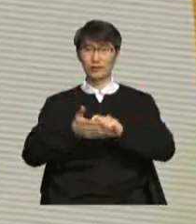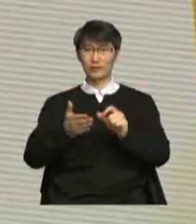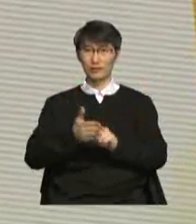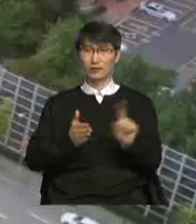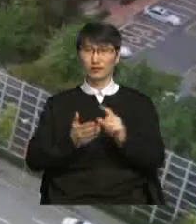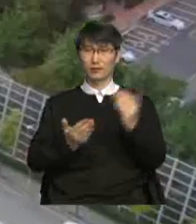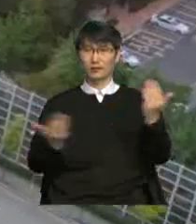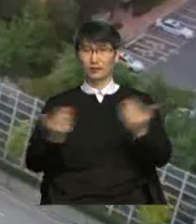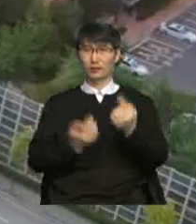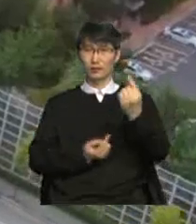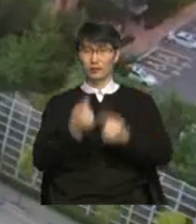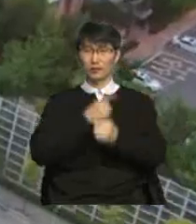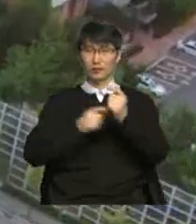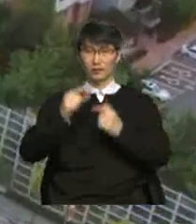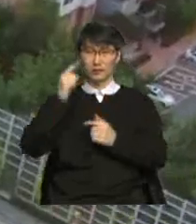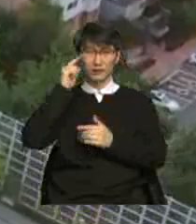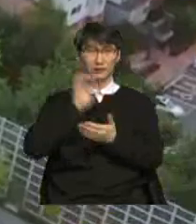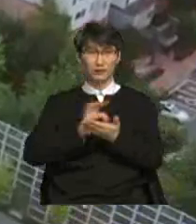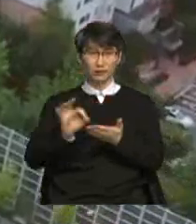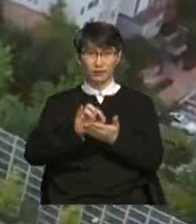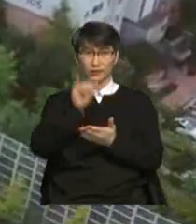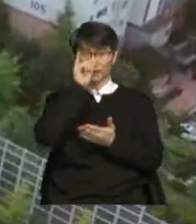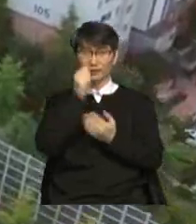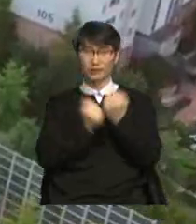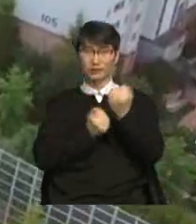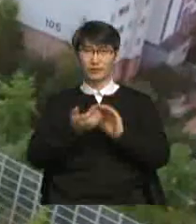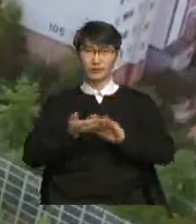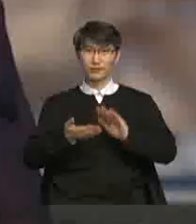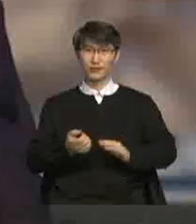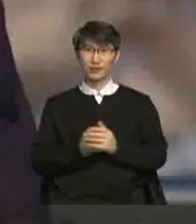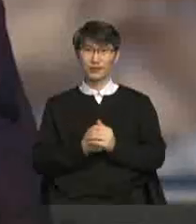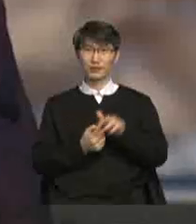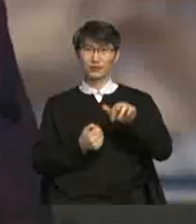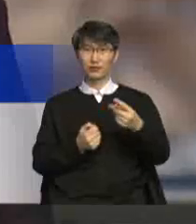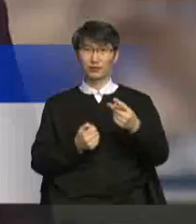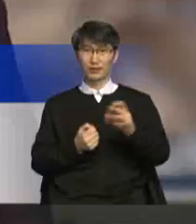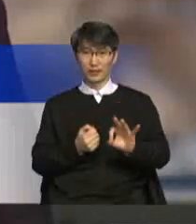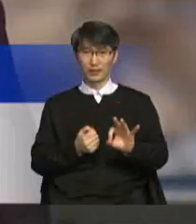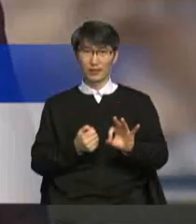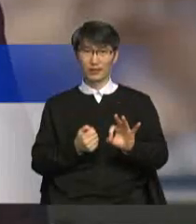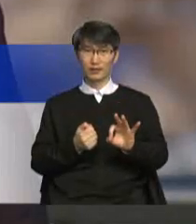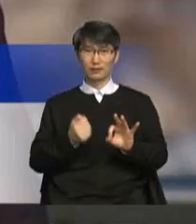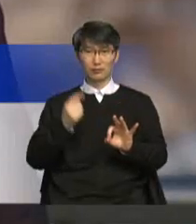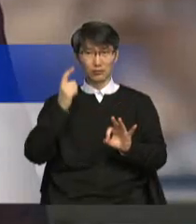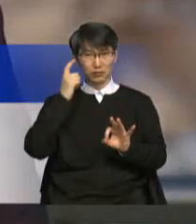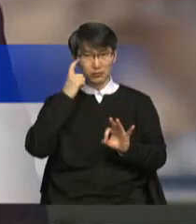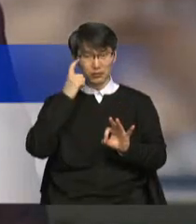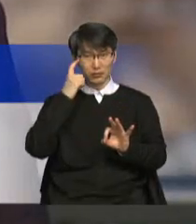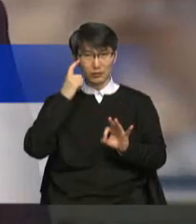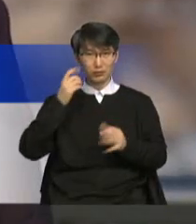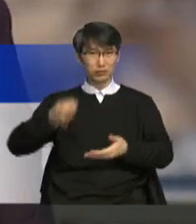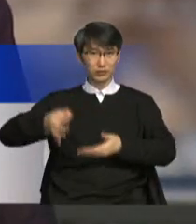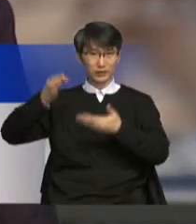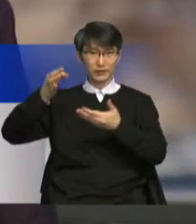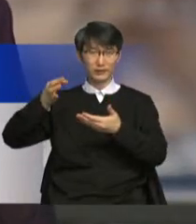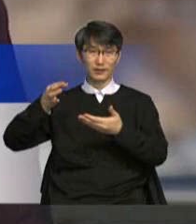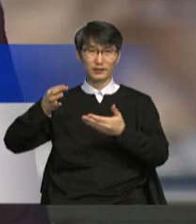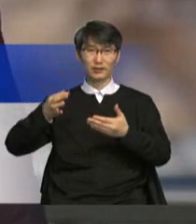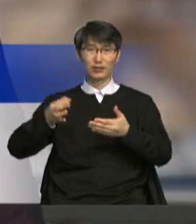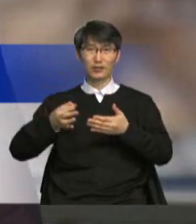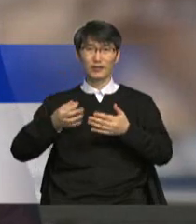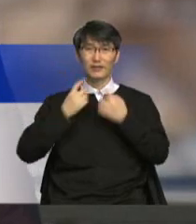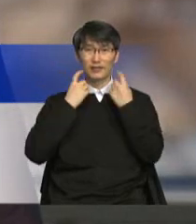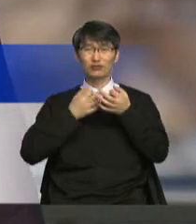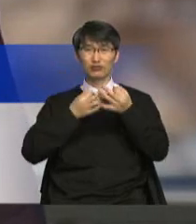어떤 사업보다 세밀하게 신경 쓰고 있다는 설명입니다. 중랑구의 인지도 상승, 민간기업 투자 확대 등을